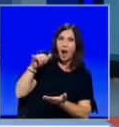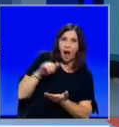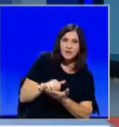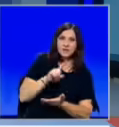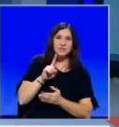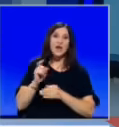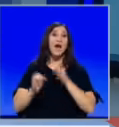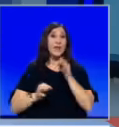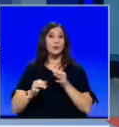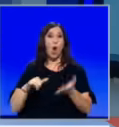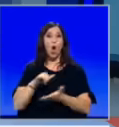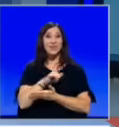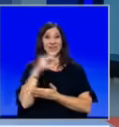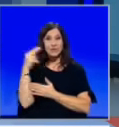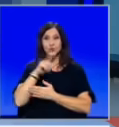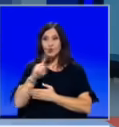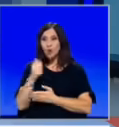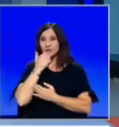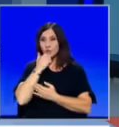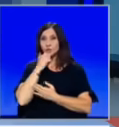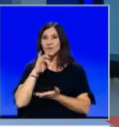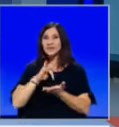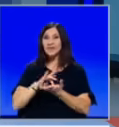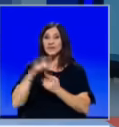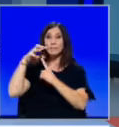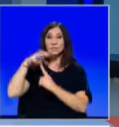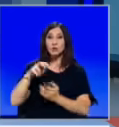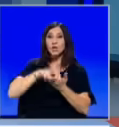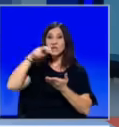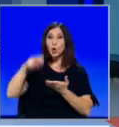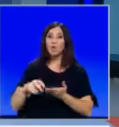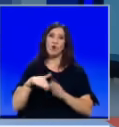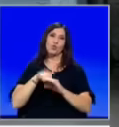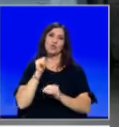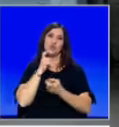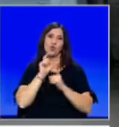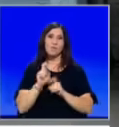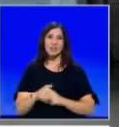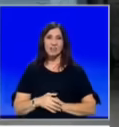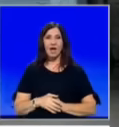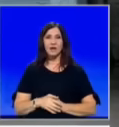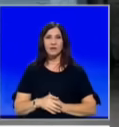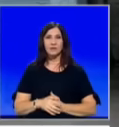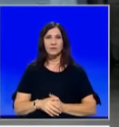рядкост. От летището до селото и центъра за парашутни скокове отказаха коментар.